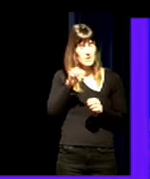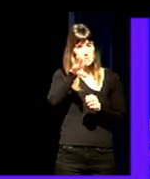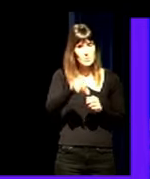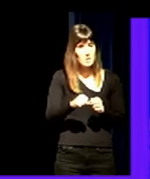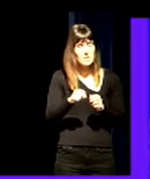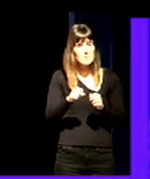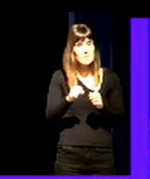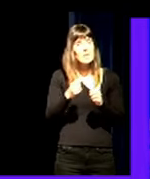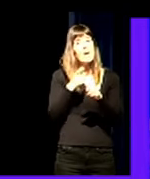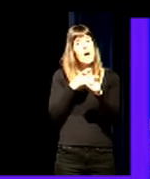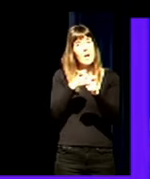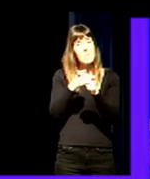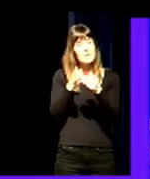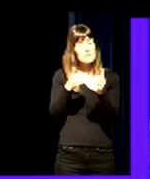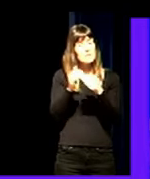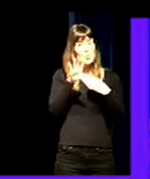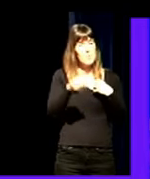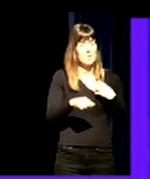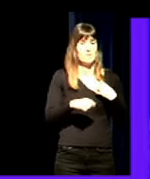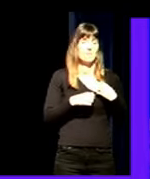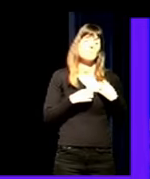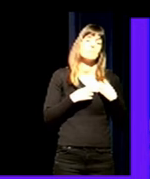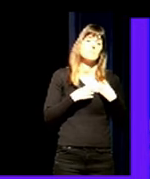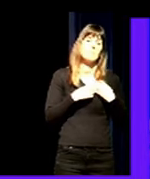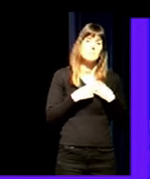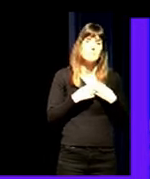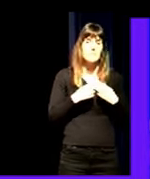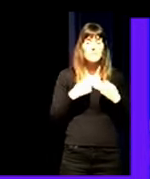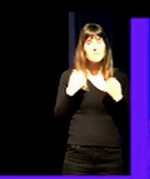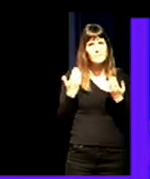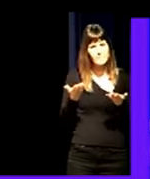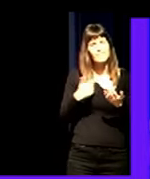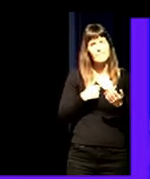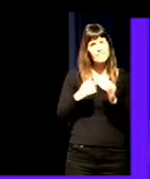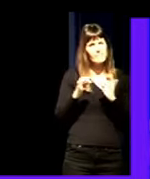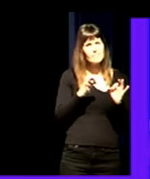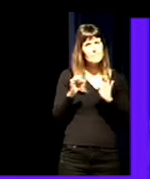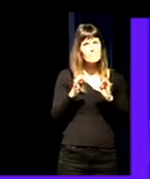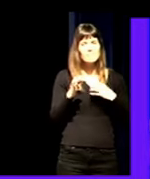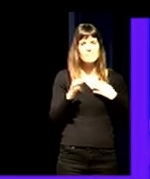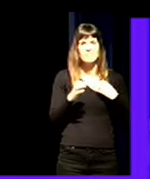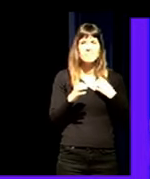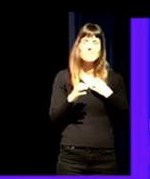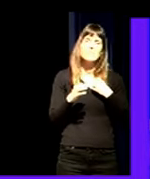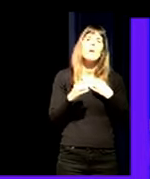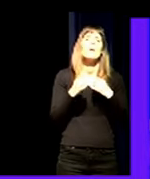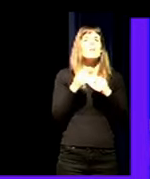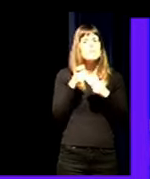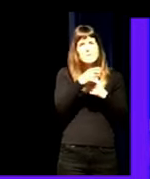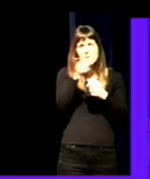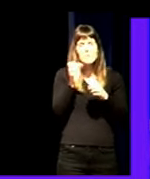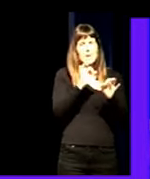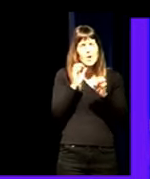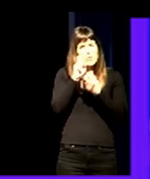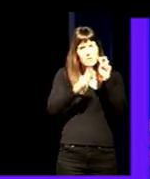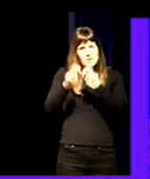Horretan duditzen ari dide, eh? Baita ere, horrek intentzioa prestatu egin behar dugu, baina badauz, baita ere, alternatiba. Claro,